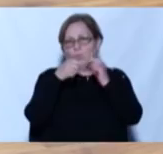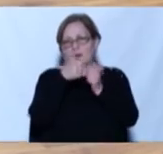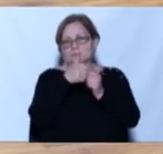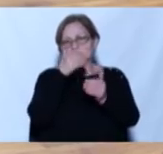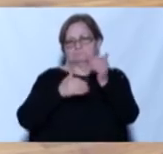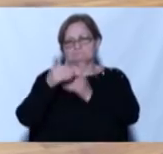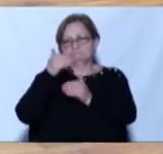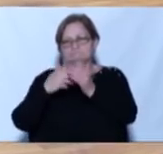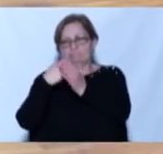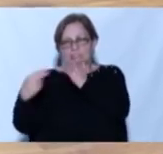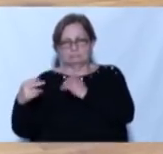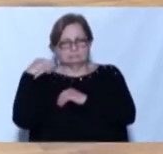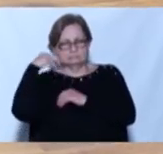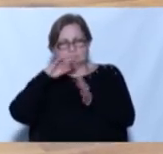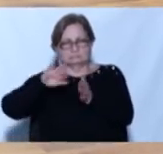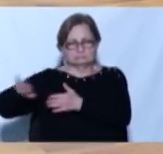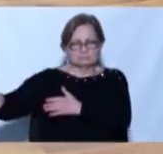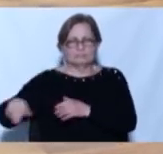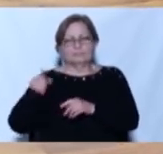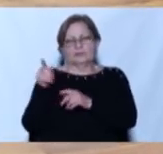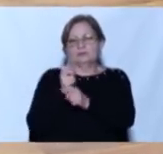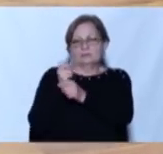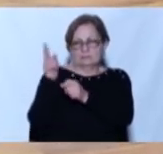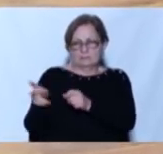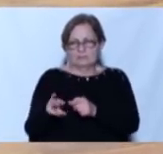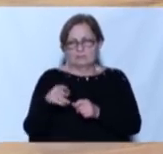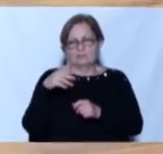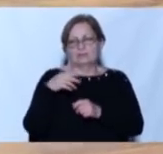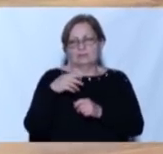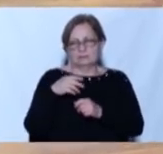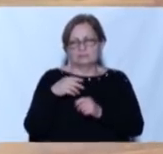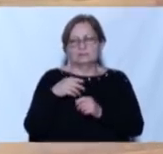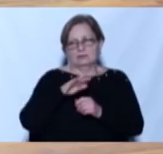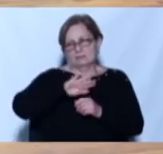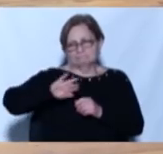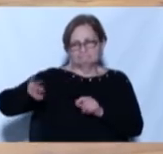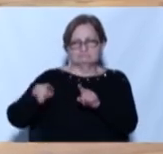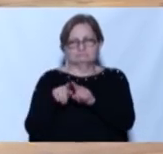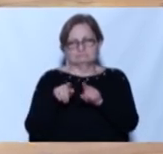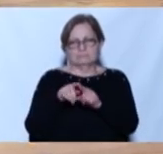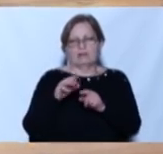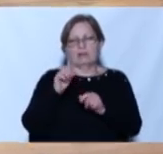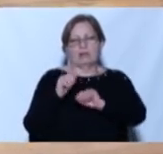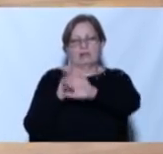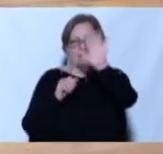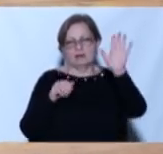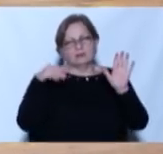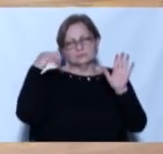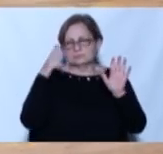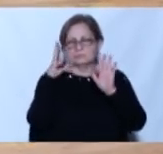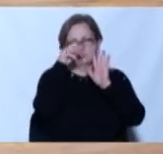საბოლოოდ მათი ევროპიდან ასე მაქსიმალურად რიტყვია გაწიეს ევროპიდან და დამთავრდა ამითი